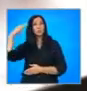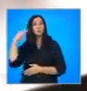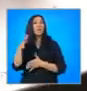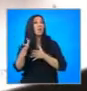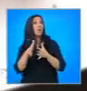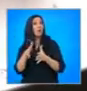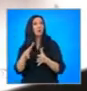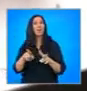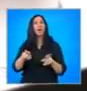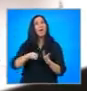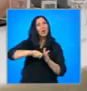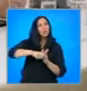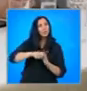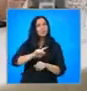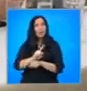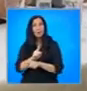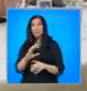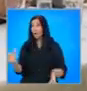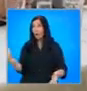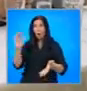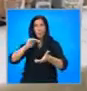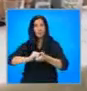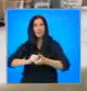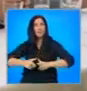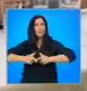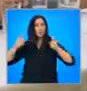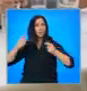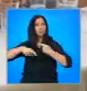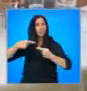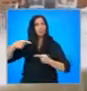хората е ключовият момент за обединение и демократично развитие в държавата.